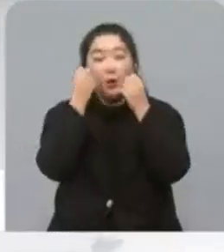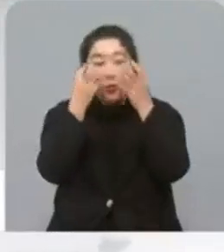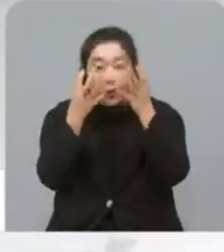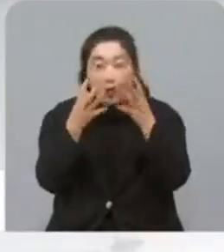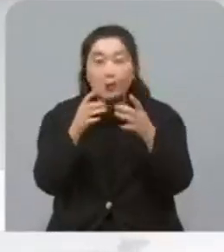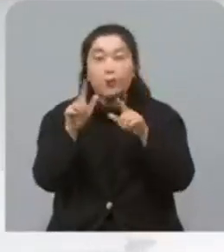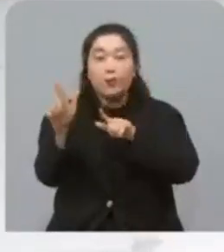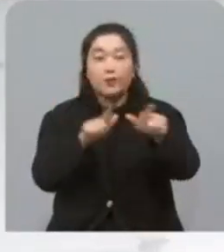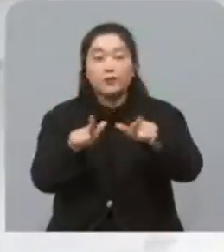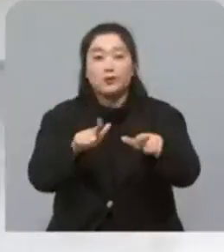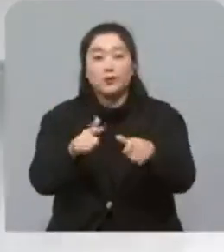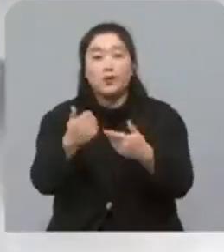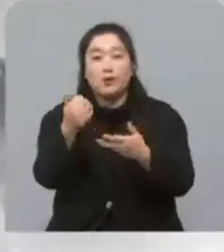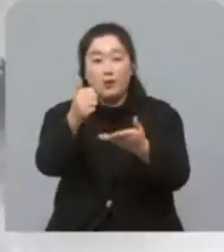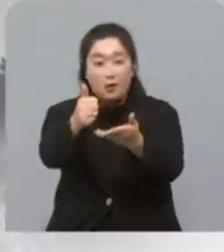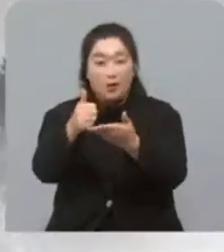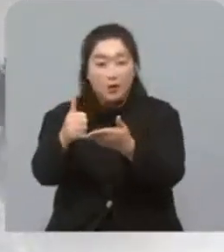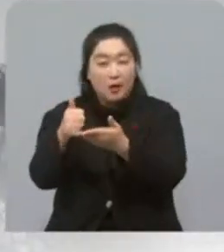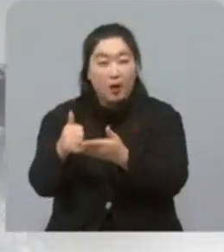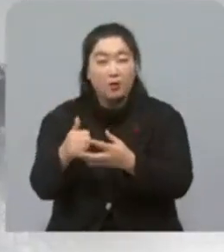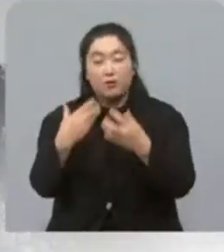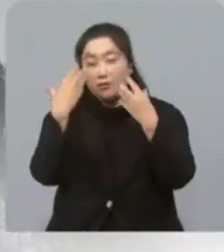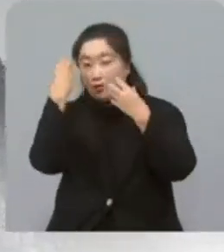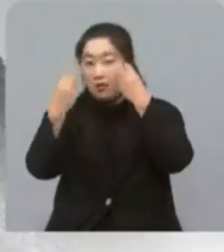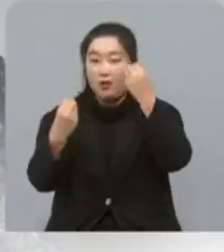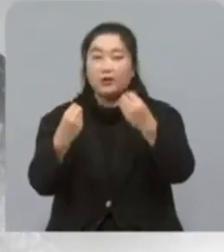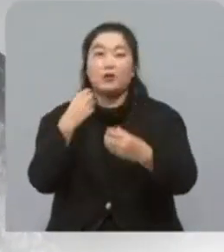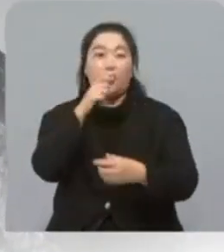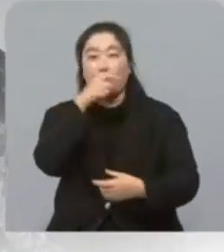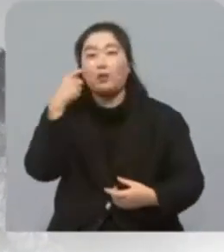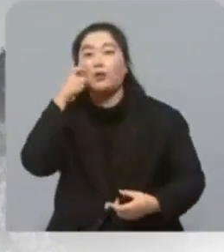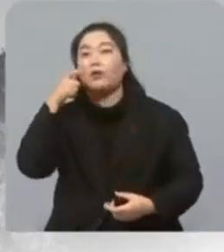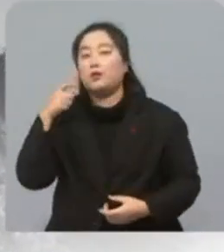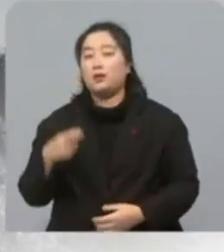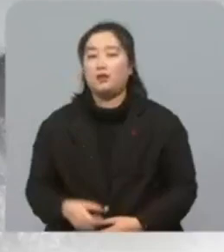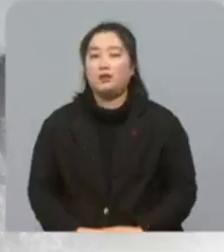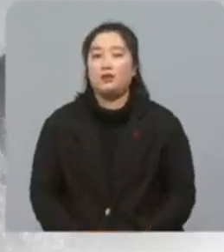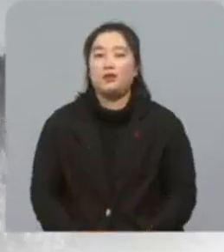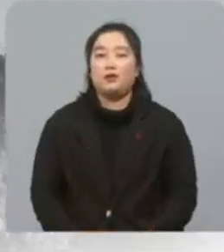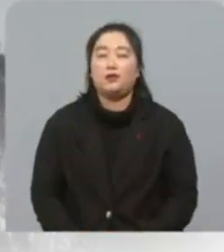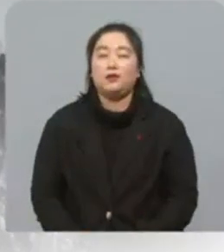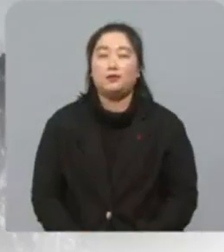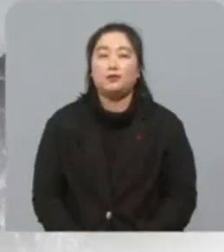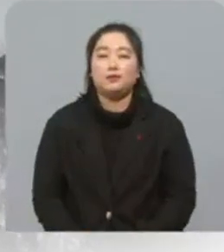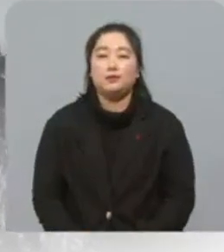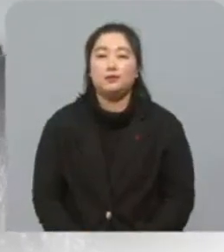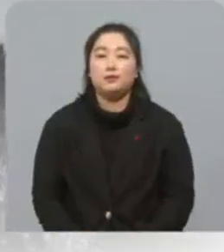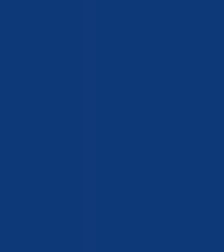모습으로 관광객들의 발길을 이끌고 있습니다. KBS 뉴스 지용수입니다.